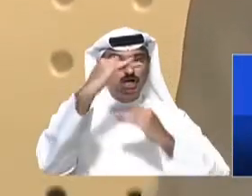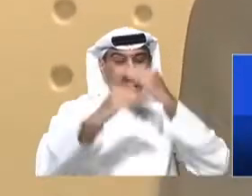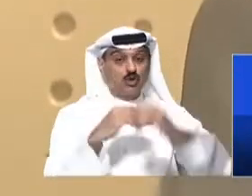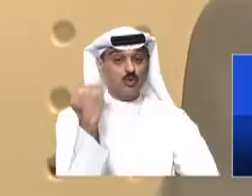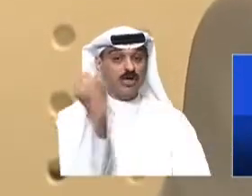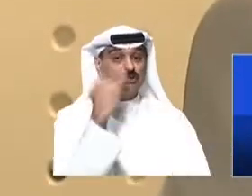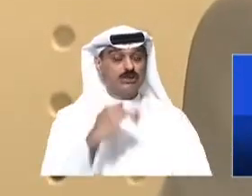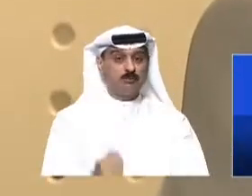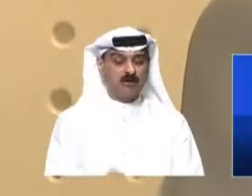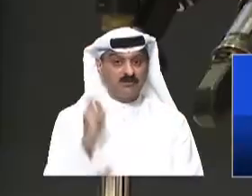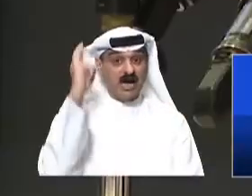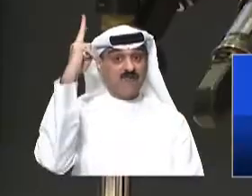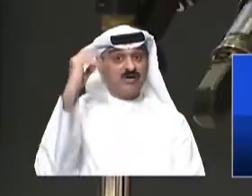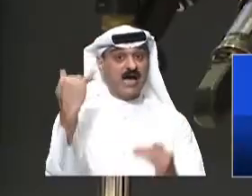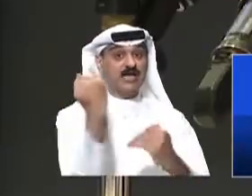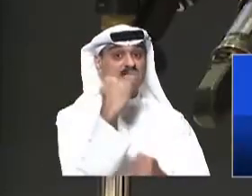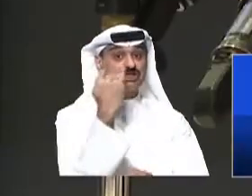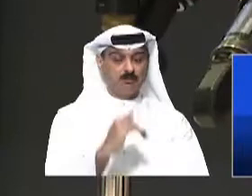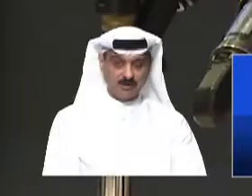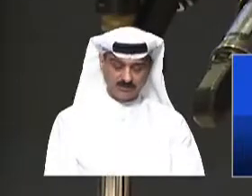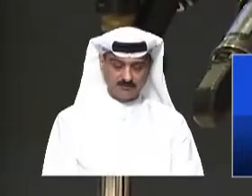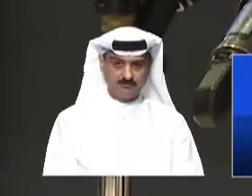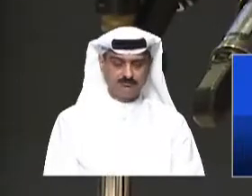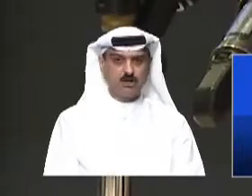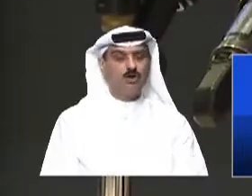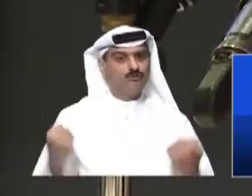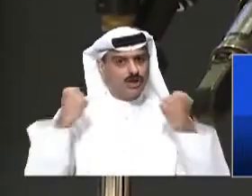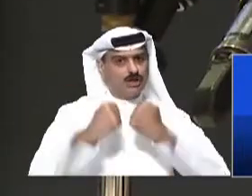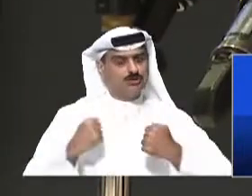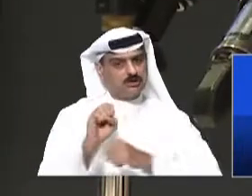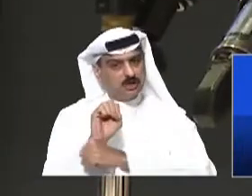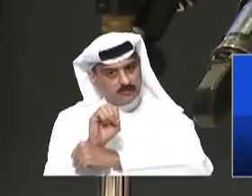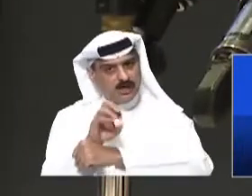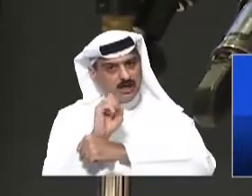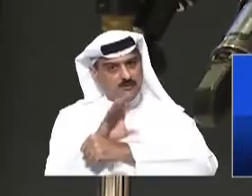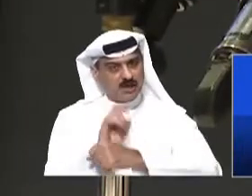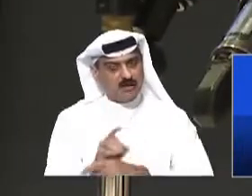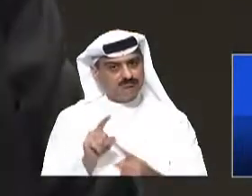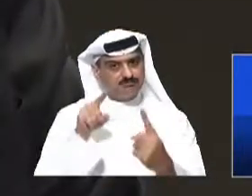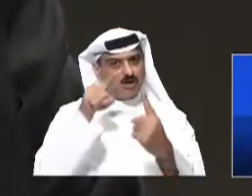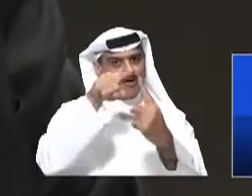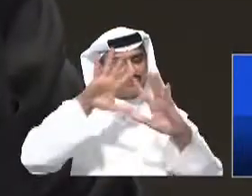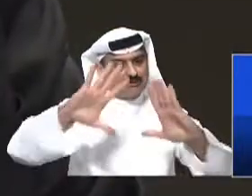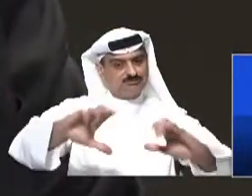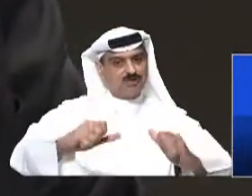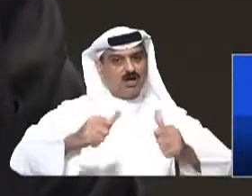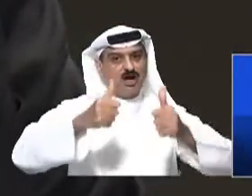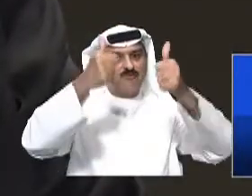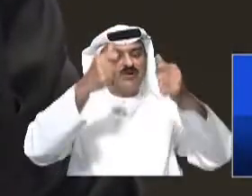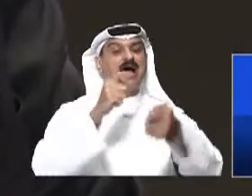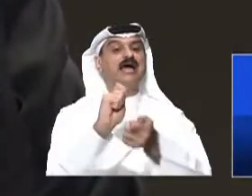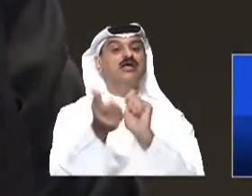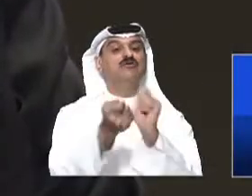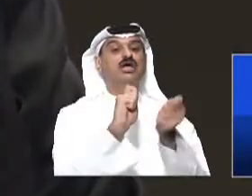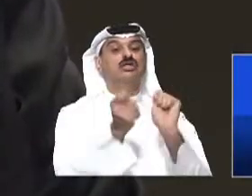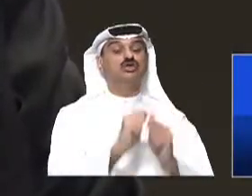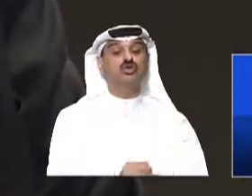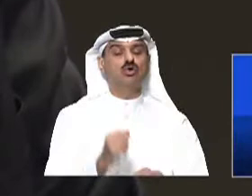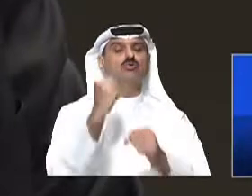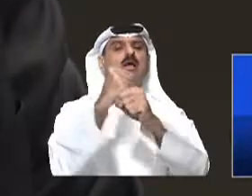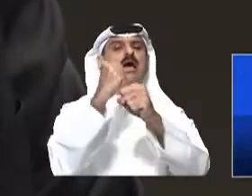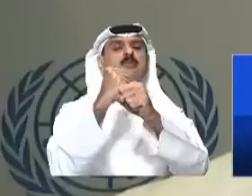الشبابية في الكويت من خلال تمكينهم وتدريبهم بهدف إعدادهم لأسواق العمل المحلية